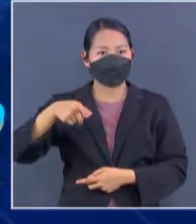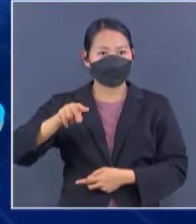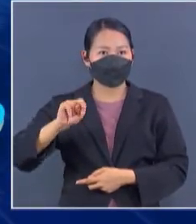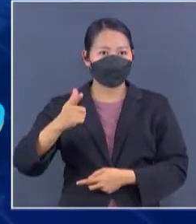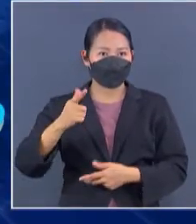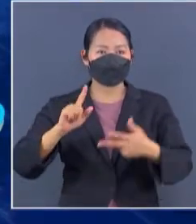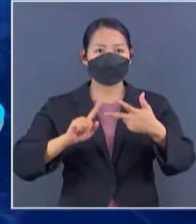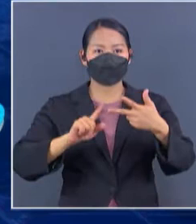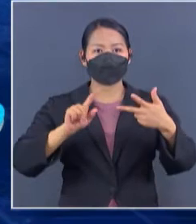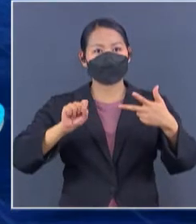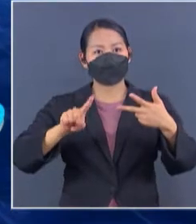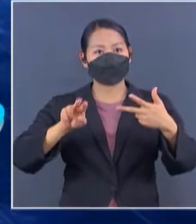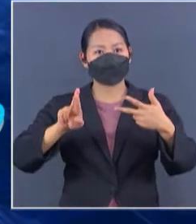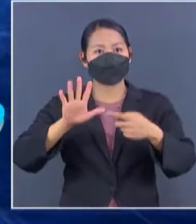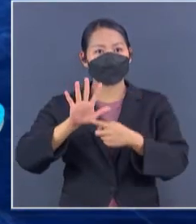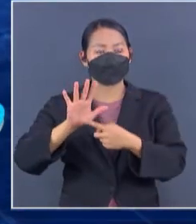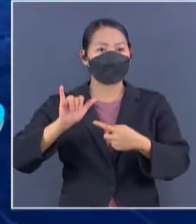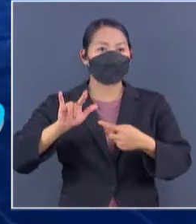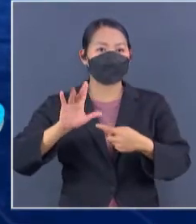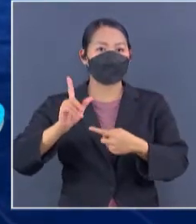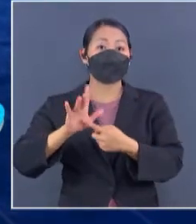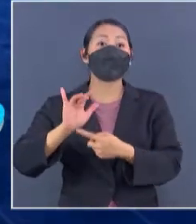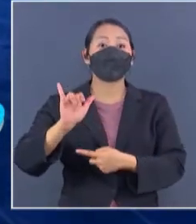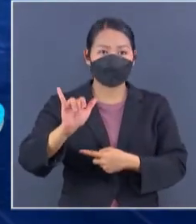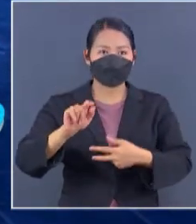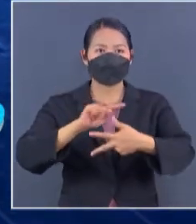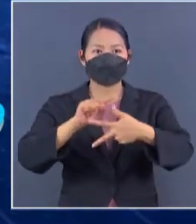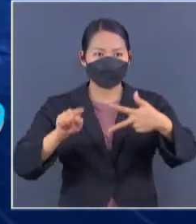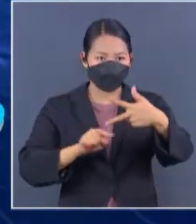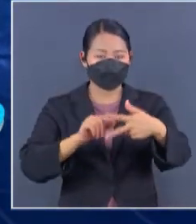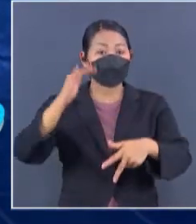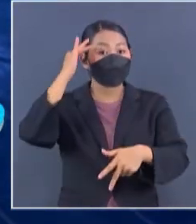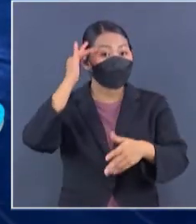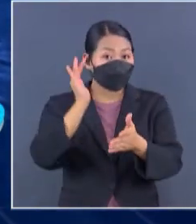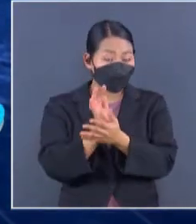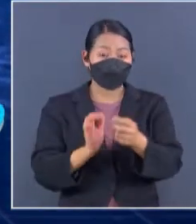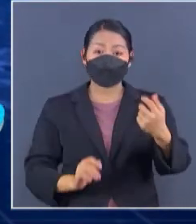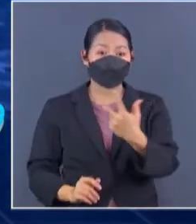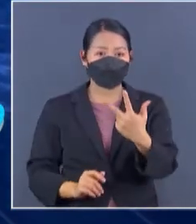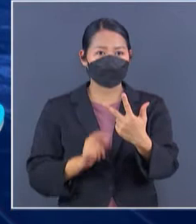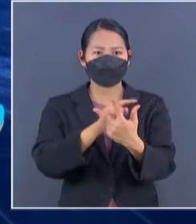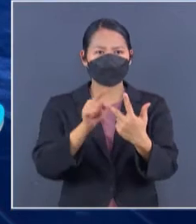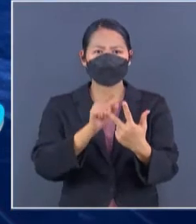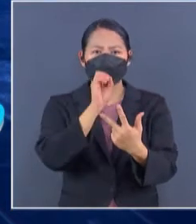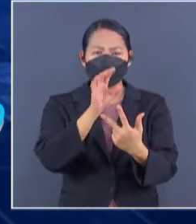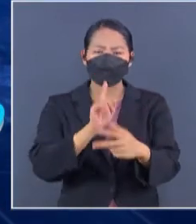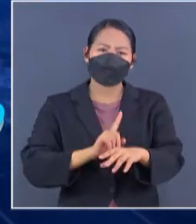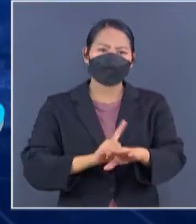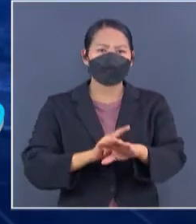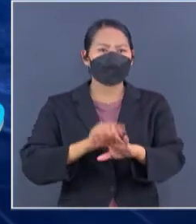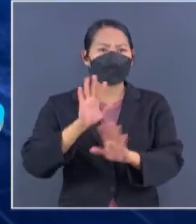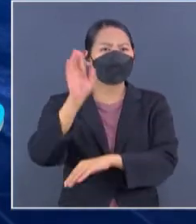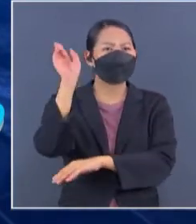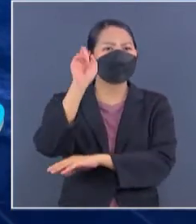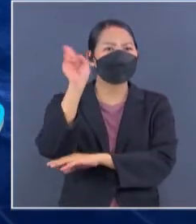ทั้งหมดสังกัดสภ.เขาหินซ้อนที่จังหวัดฉะเชิงเทราครับเขาบอกว่าไปเจอชายคนนี้เนี่ยในช่วงเที่ยงของวันที่24พฤษภาคมที่ผ่านมาขณะ